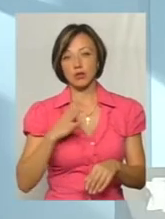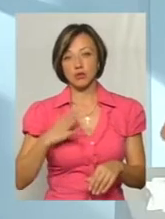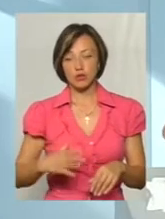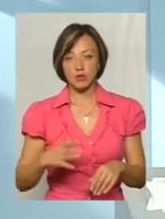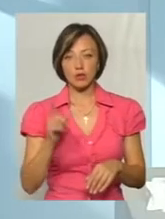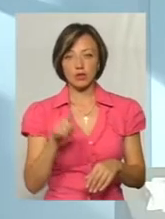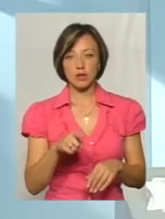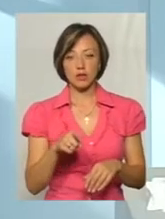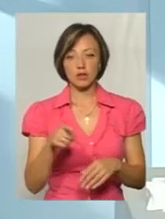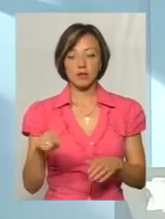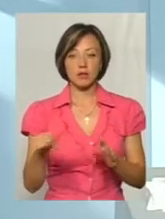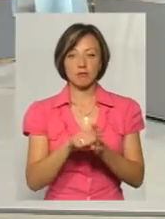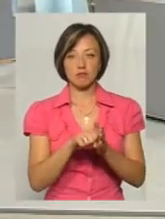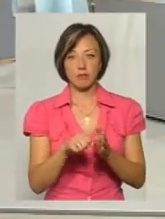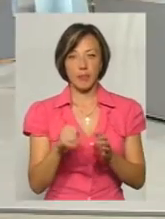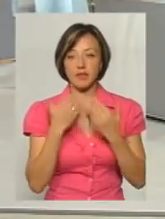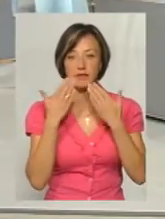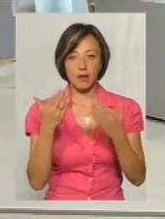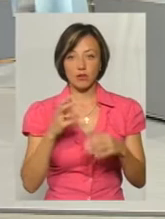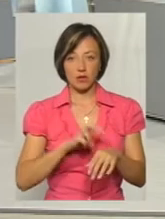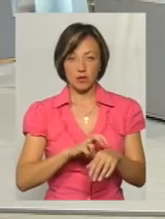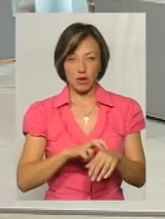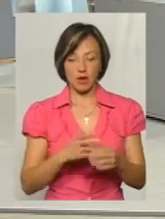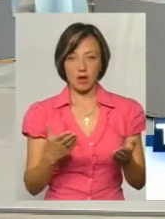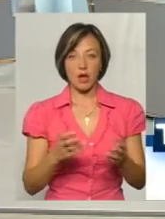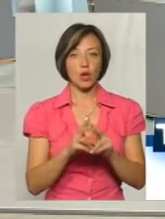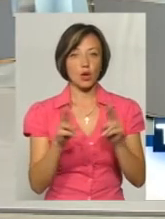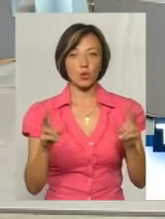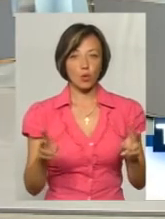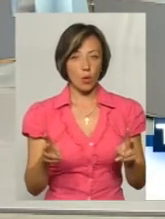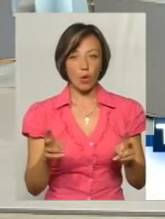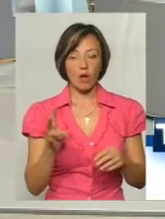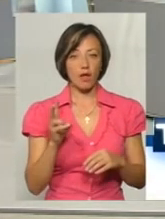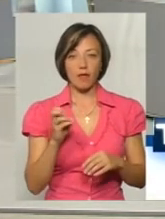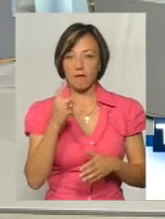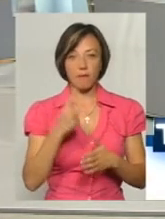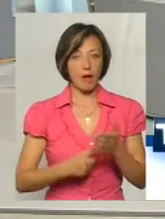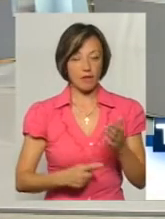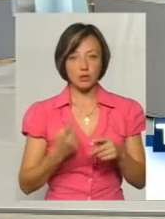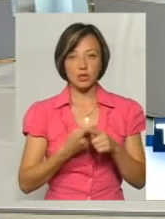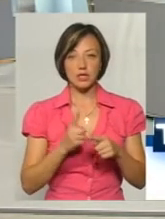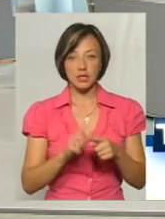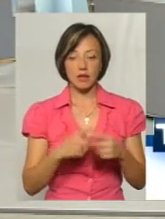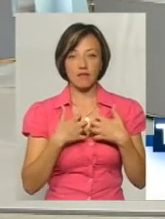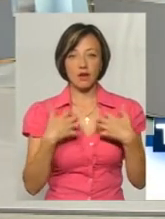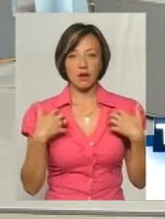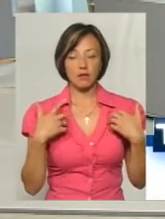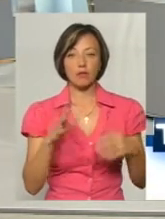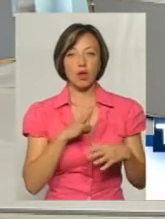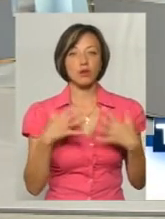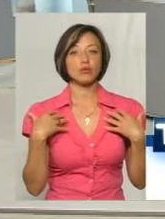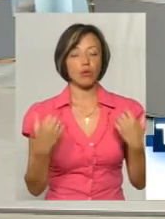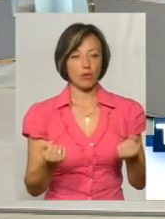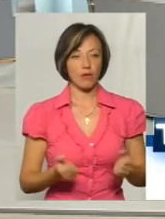був її дорізати, навіть не звертаючись до ветеринарного фахівця. Ніхто не впевнений в тому, що ця тварина була